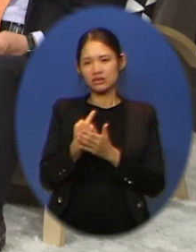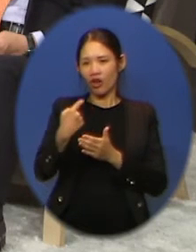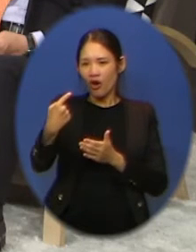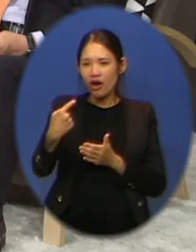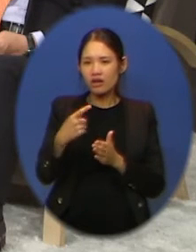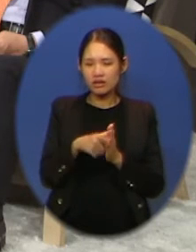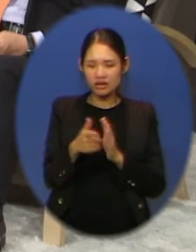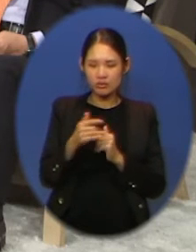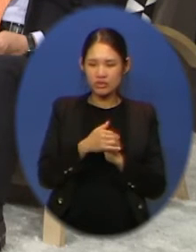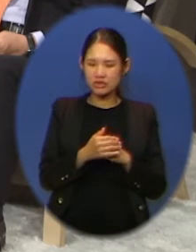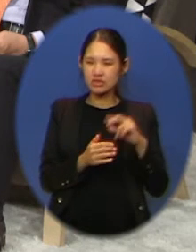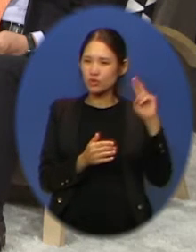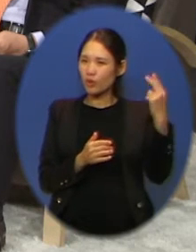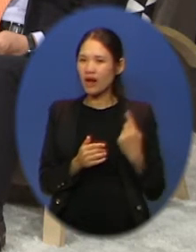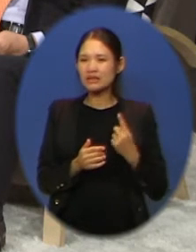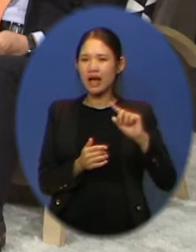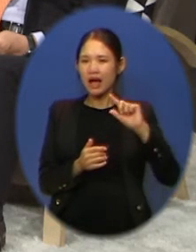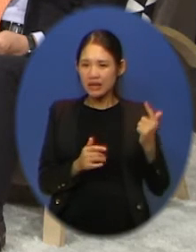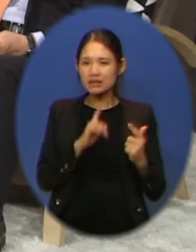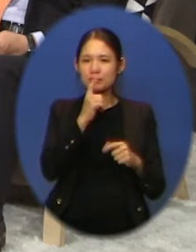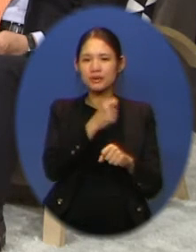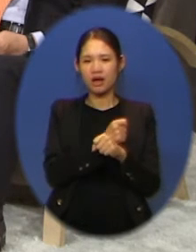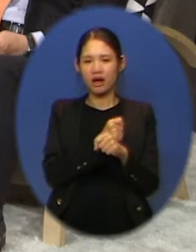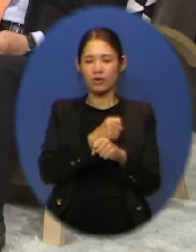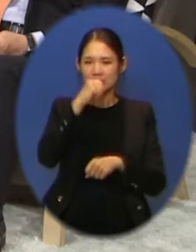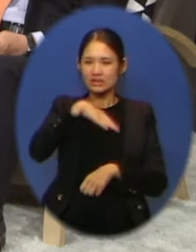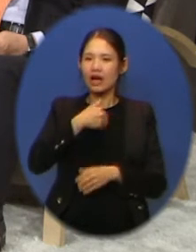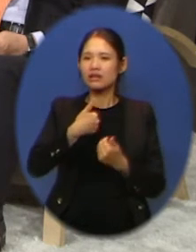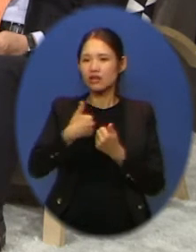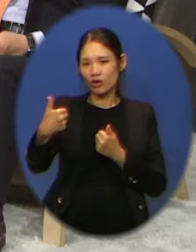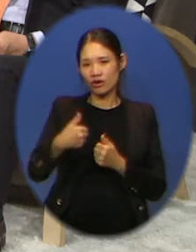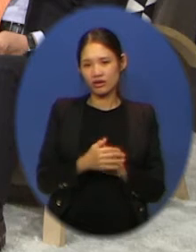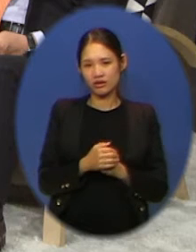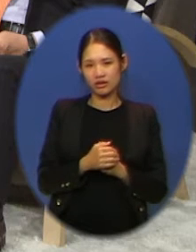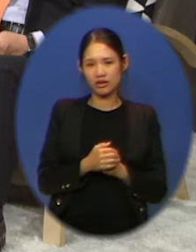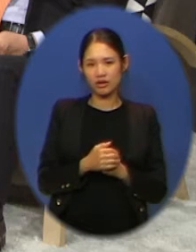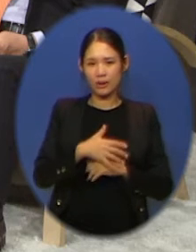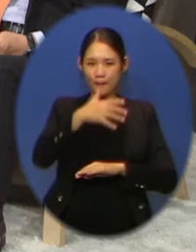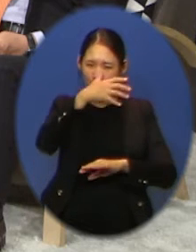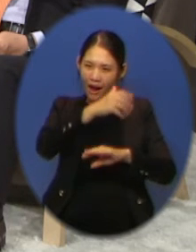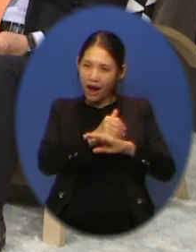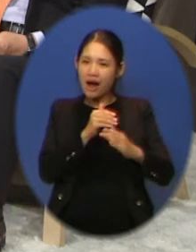다시는 안 돌아오겠다고 예. 갔습니다. 이런 나라에 그냥 못 사는 예. 나라. 마지막까지